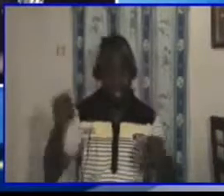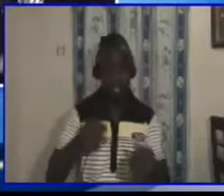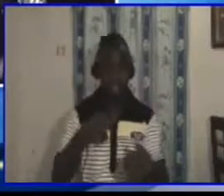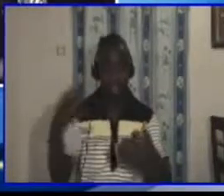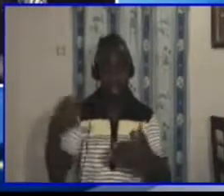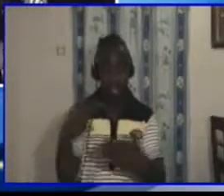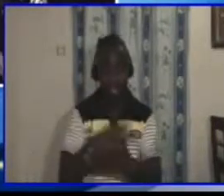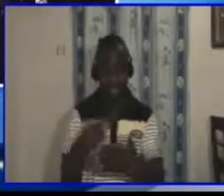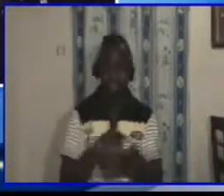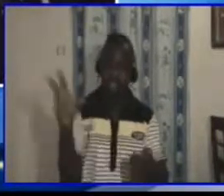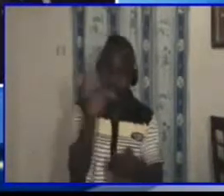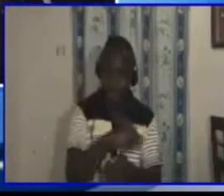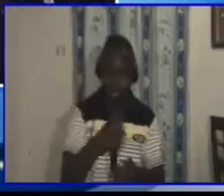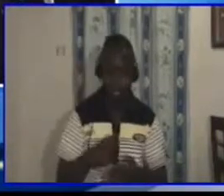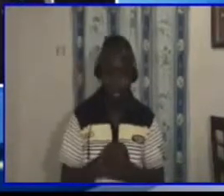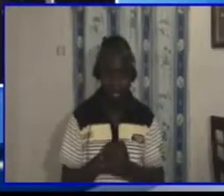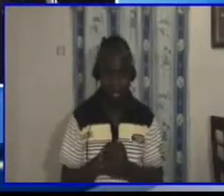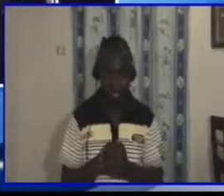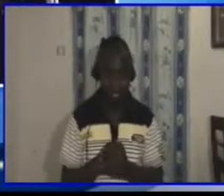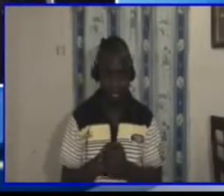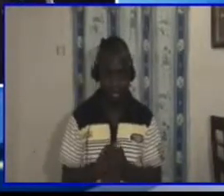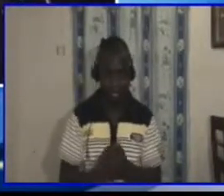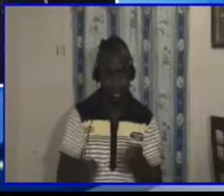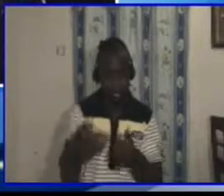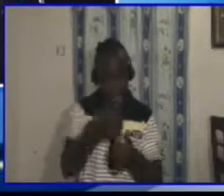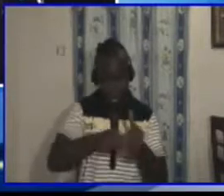non ricevete alcuna strana dottrina